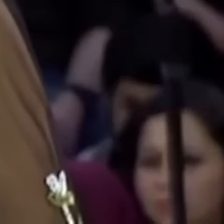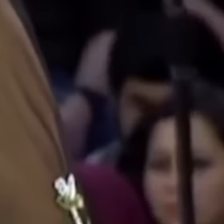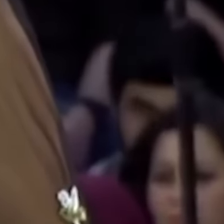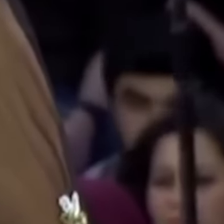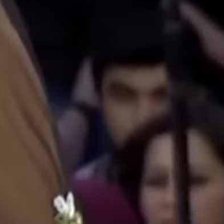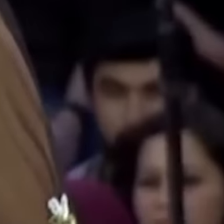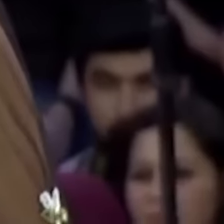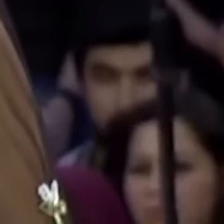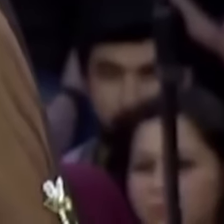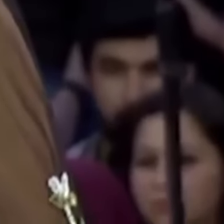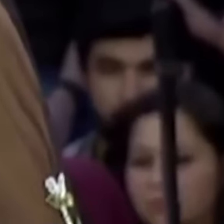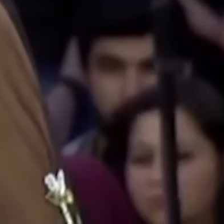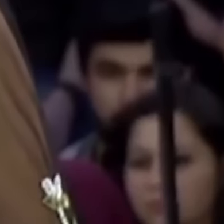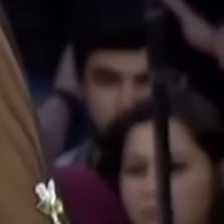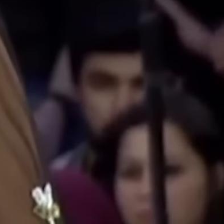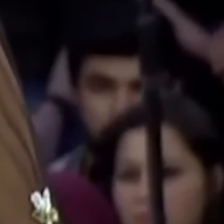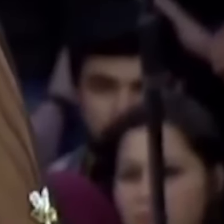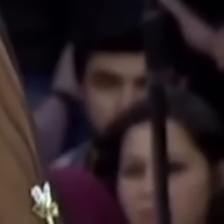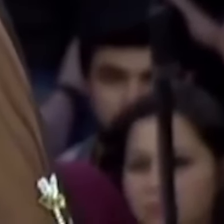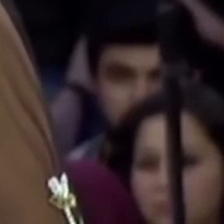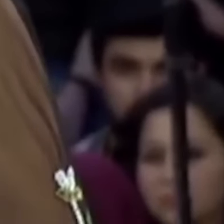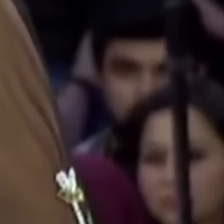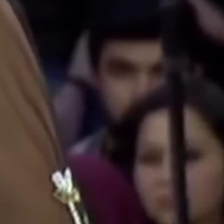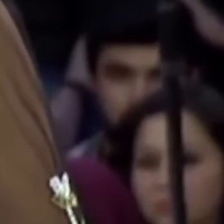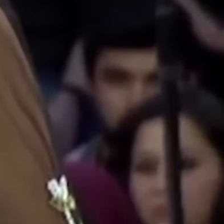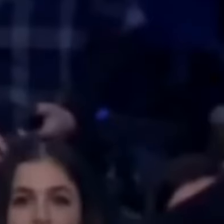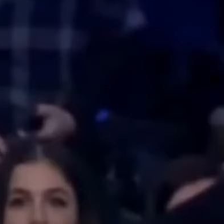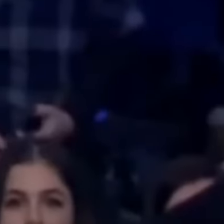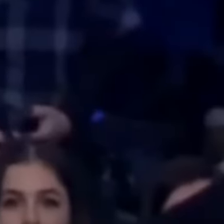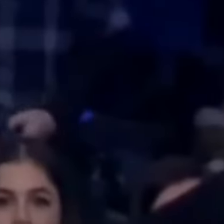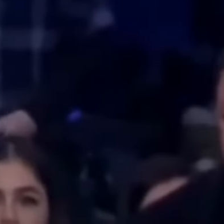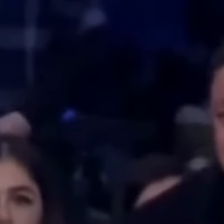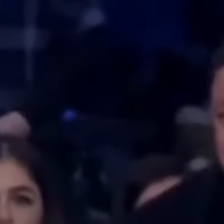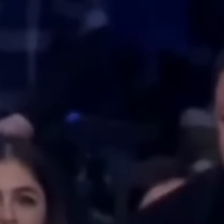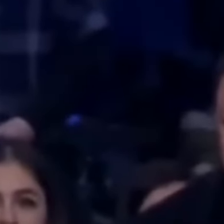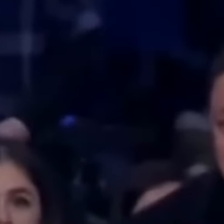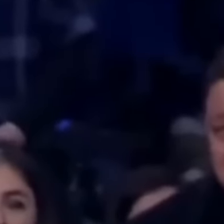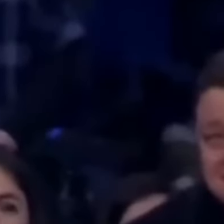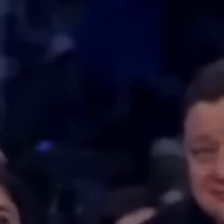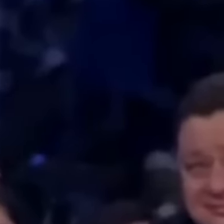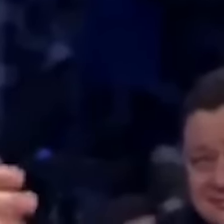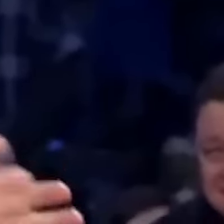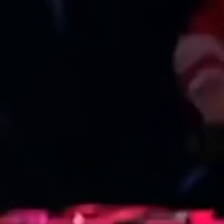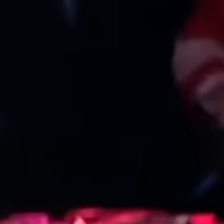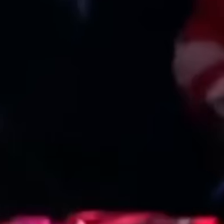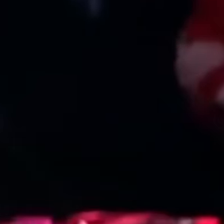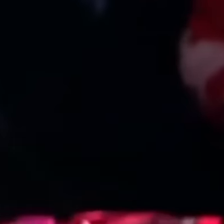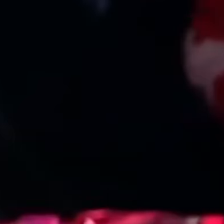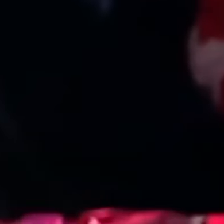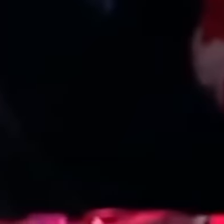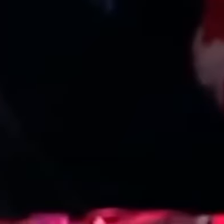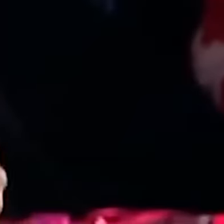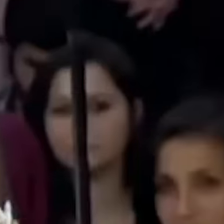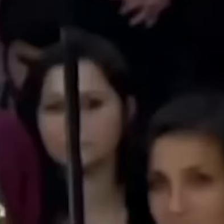fazla izlediğim şey Game of Thrones'tu. Onun bir 3 sezonunu bitirdim. Game of Thrones'u ben bir türlü anlamadım. Biraz anladım. Ben de anlamadım. Bir cüce ya. Var ve